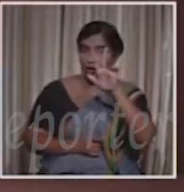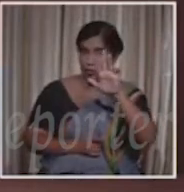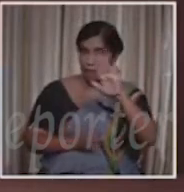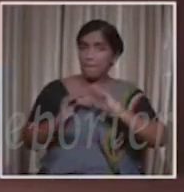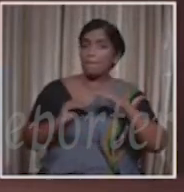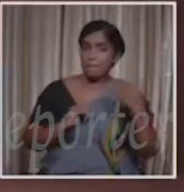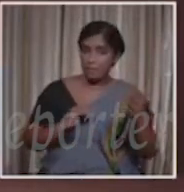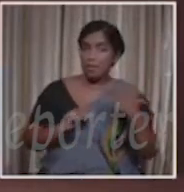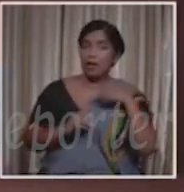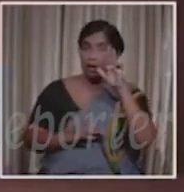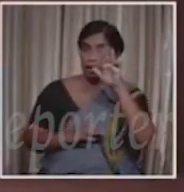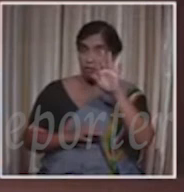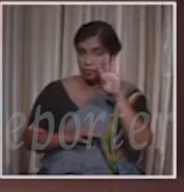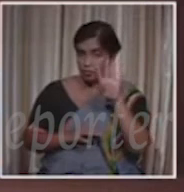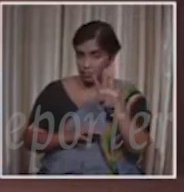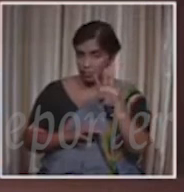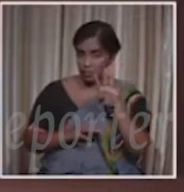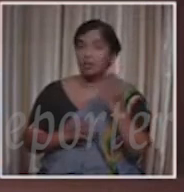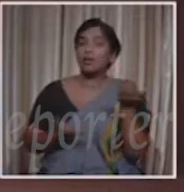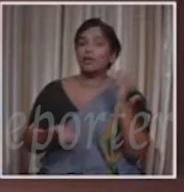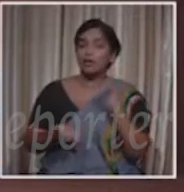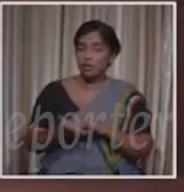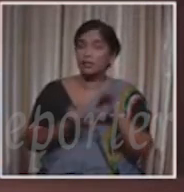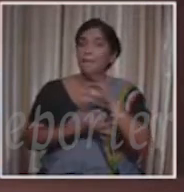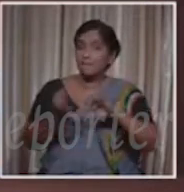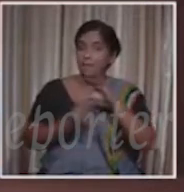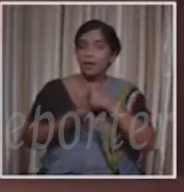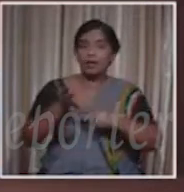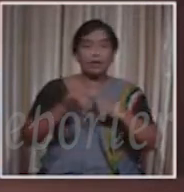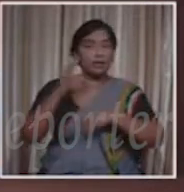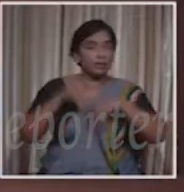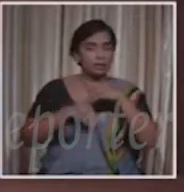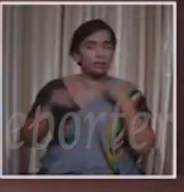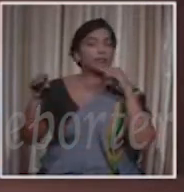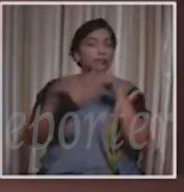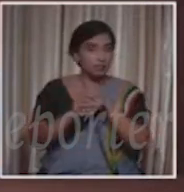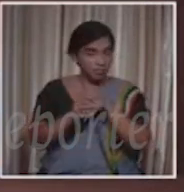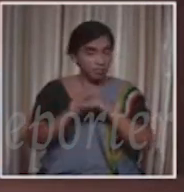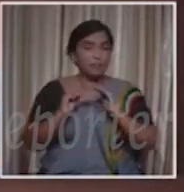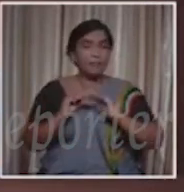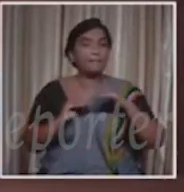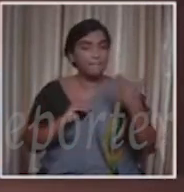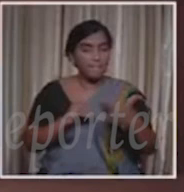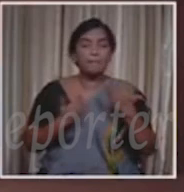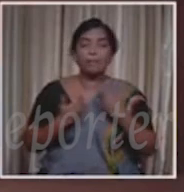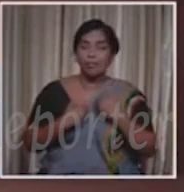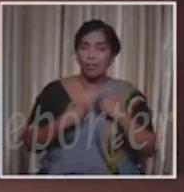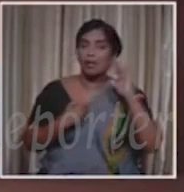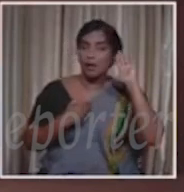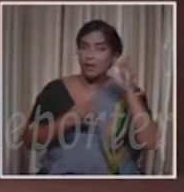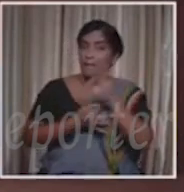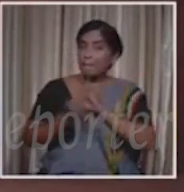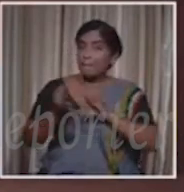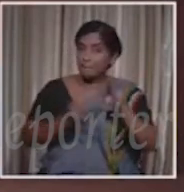වගේම 1989 පසුව විශේෂම අපි 94 නැවත මේ ප්‍රජාතන්ත්‍රවාදී දේශපාලන ප්‍රවාහයට අවතීර්ණ වූවාට